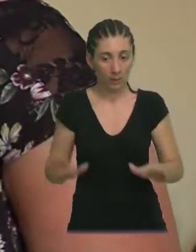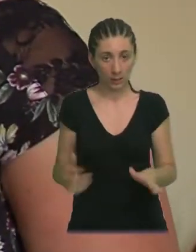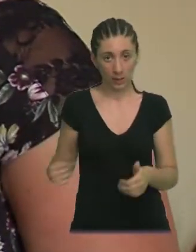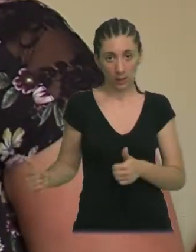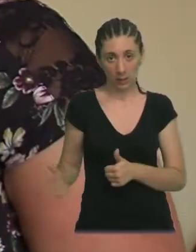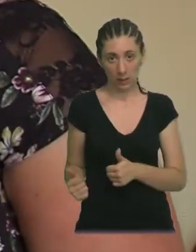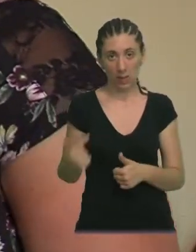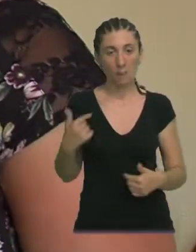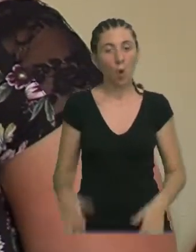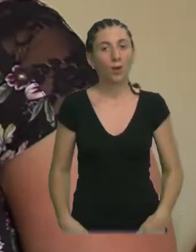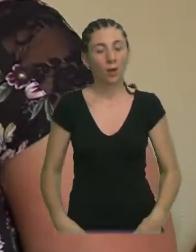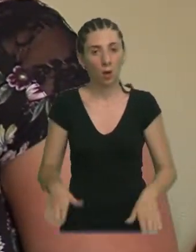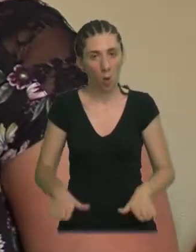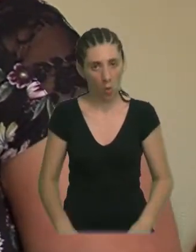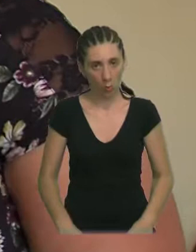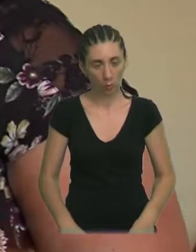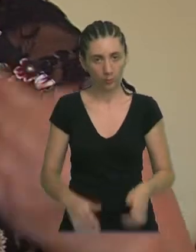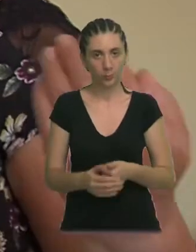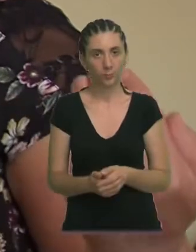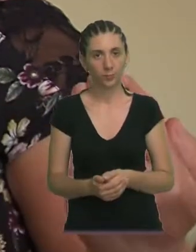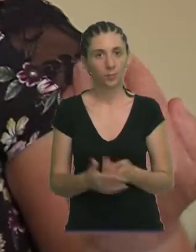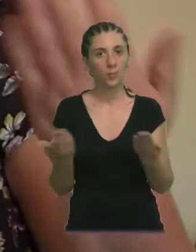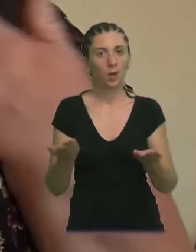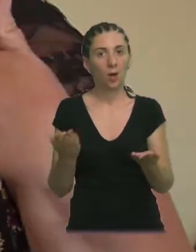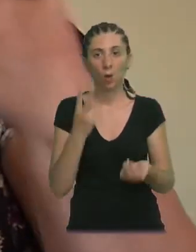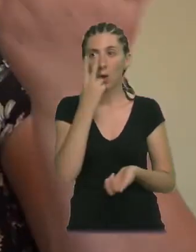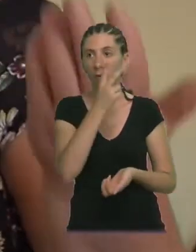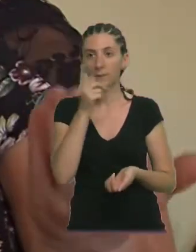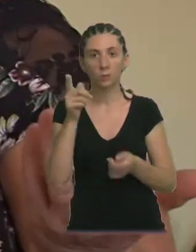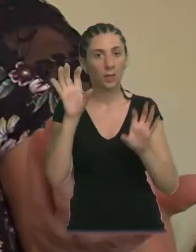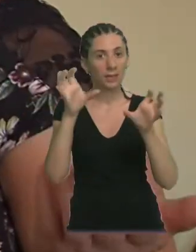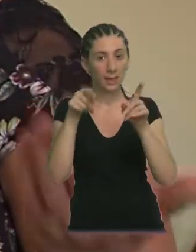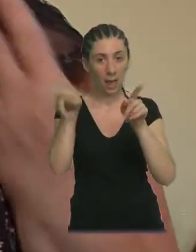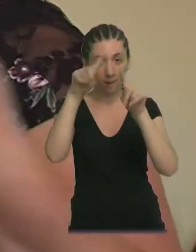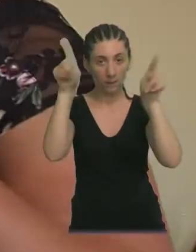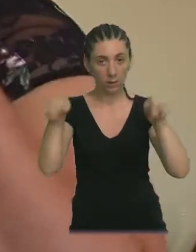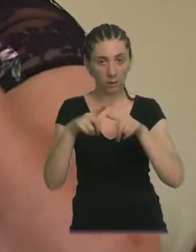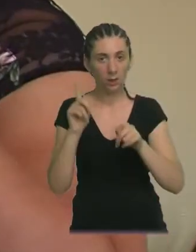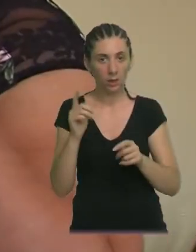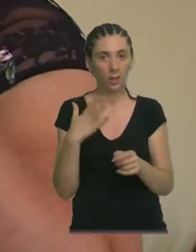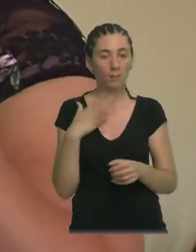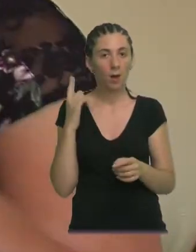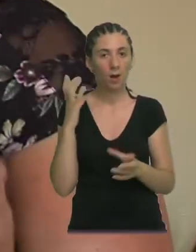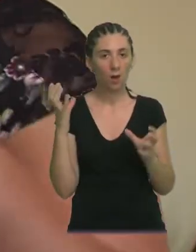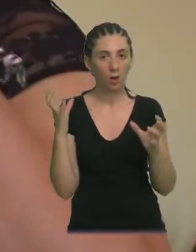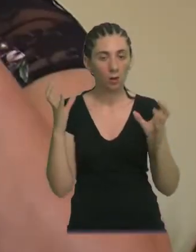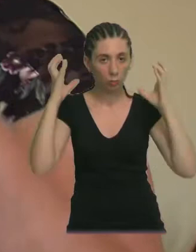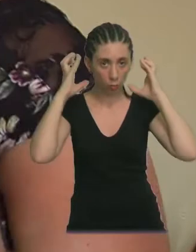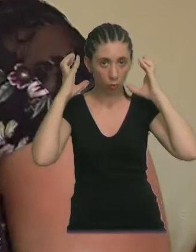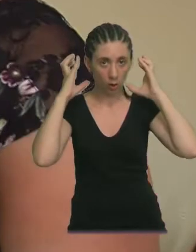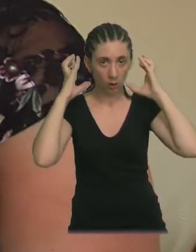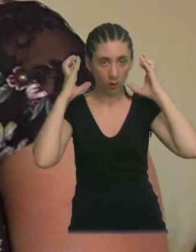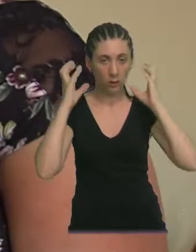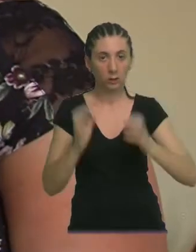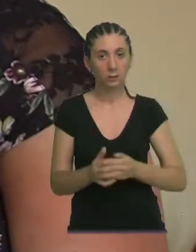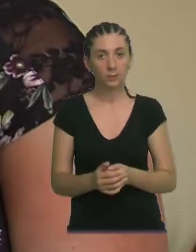sjedila kod mene u krilu. I kako je ono, vizualno, jel, televizija i slušno, imala je one